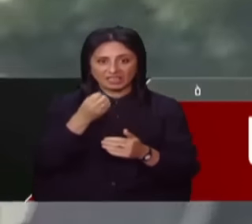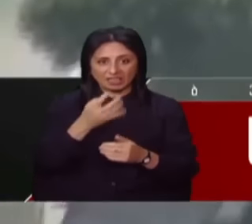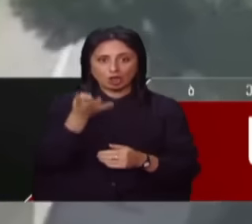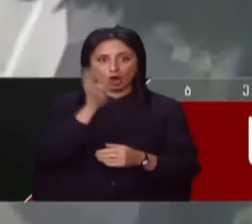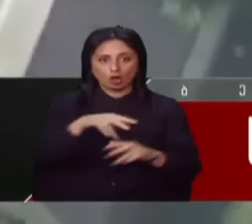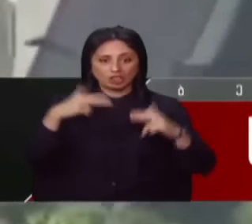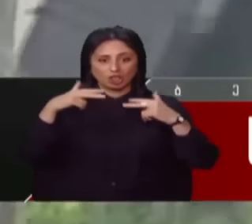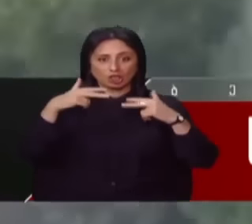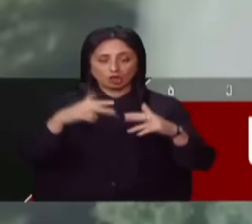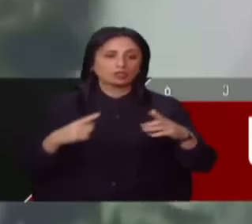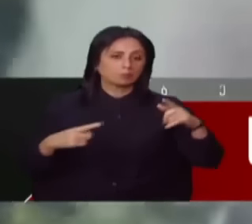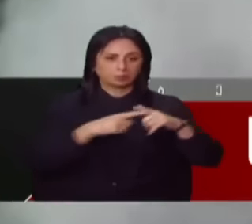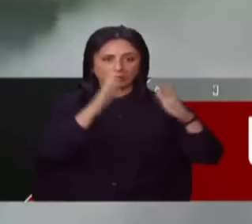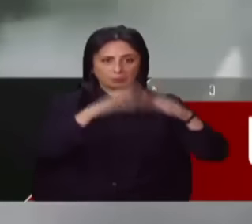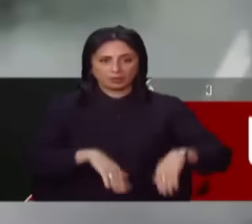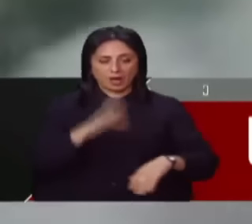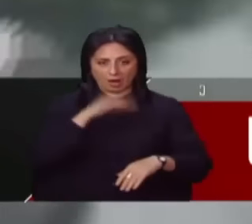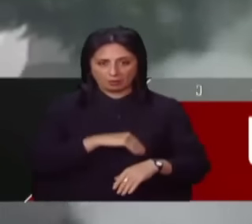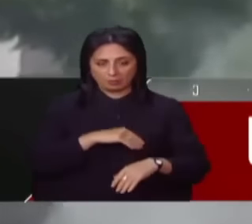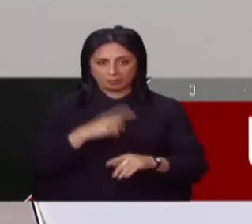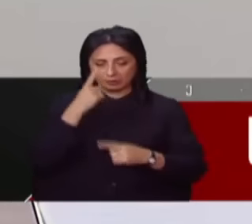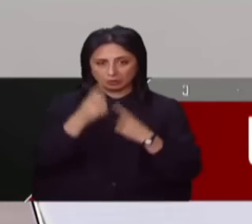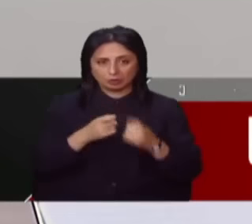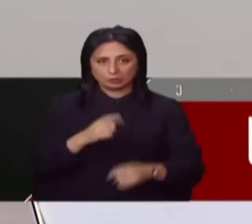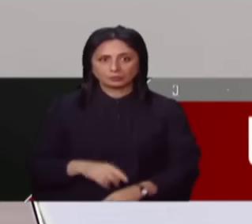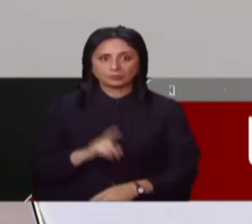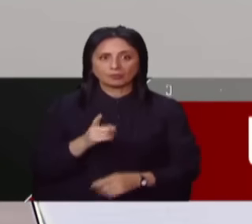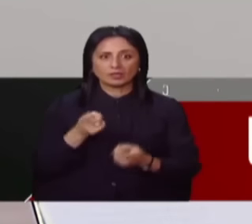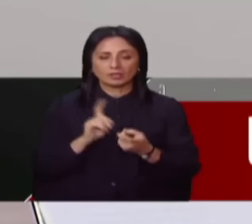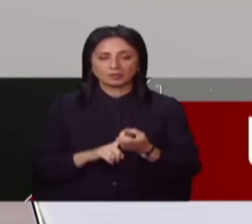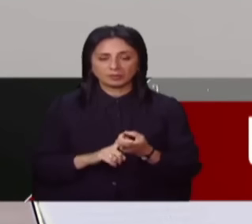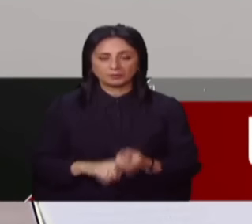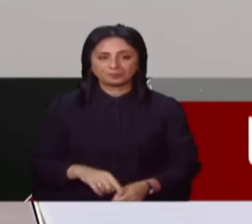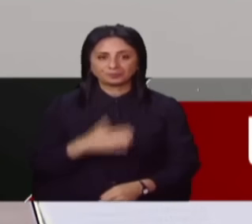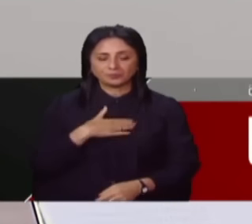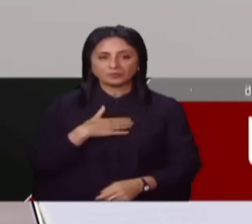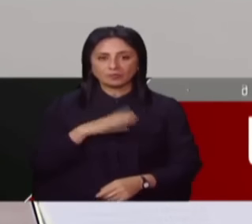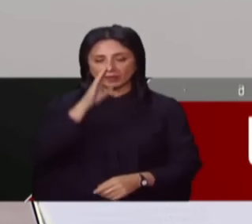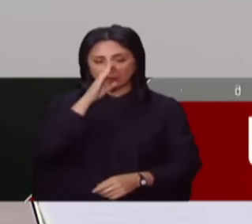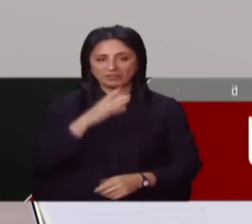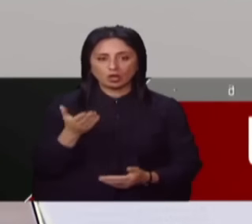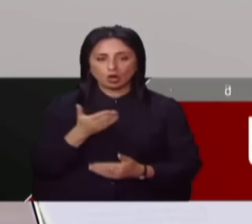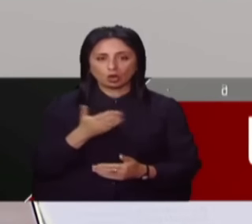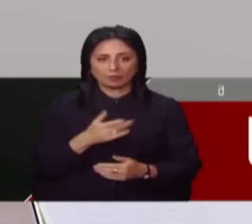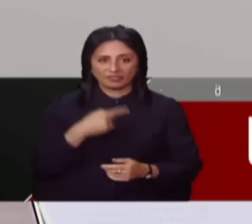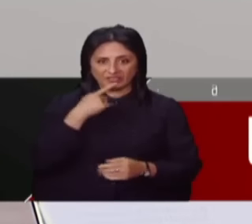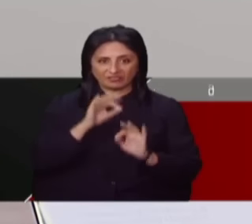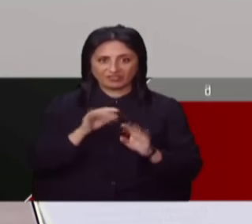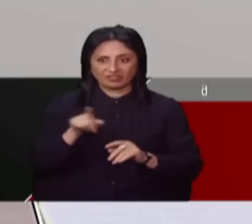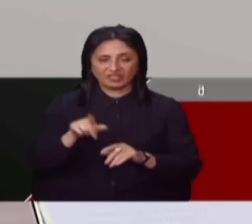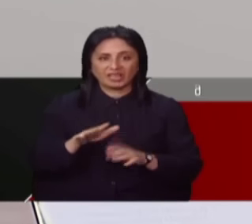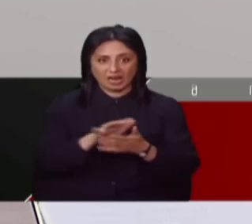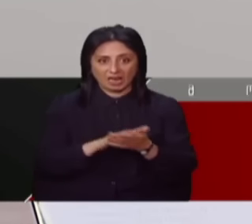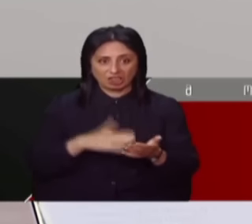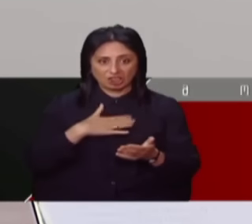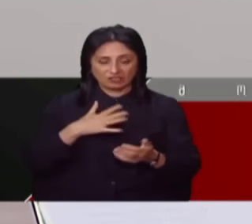კიდევ 4 დრონის მოგერიების შესახებაც გაავრცელა ცნობები. რაც შეეხება ჩვენს მტრებს, რომლებიც ვახსენე, ისინი